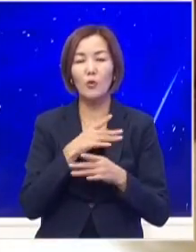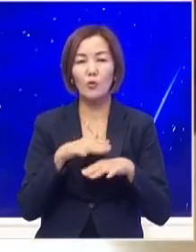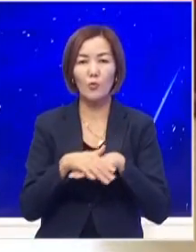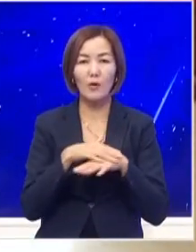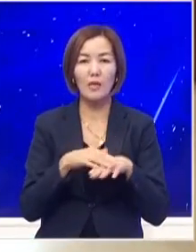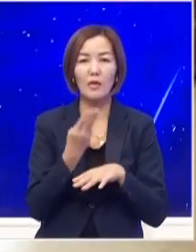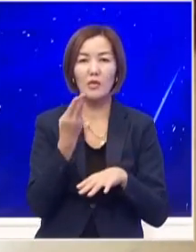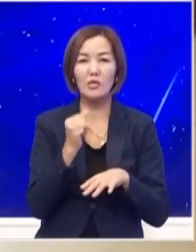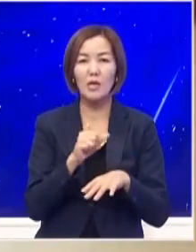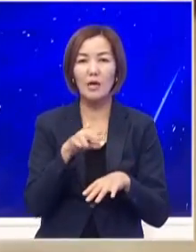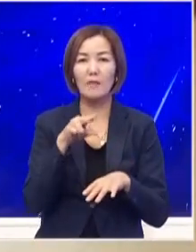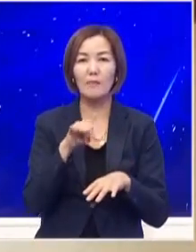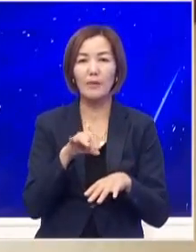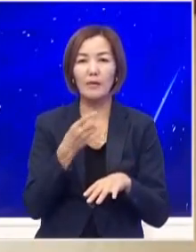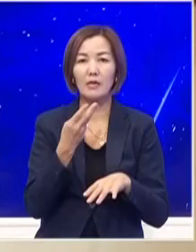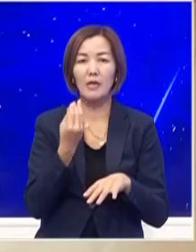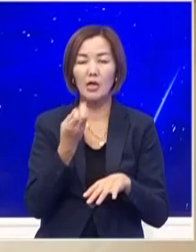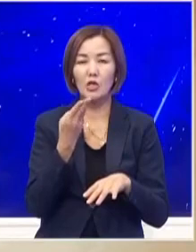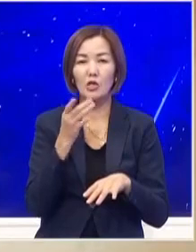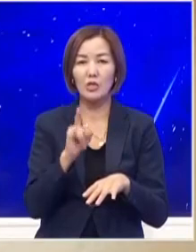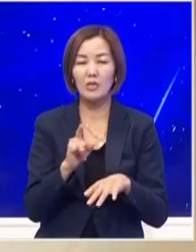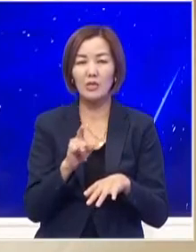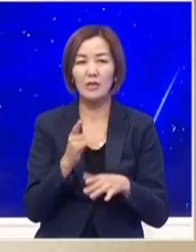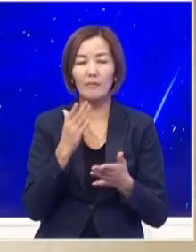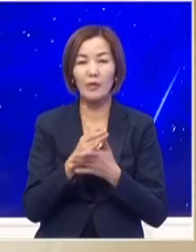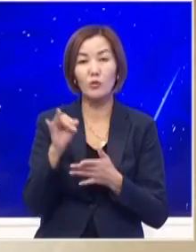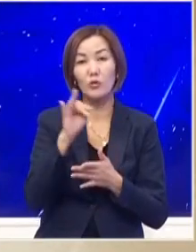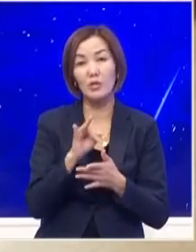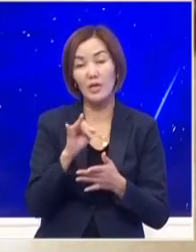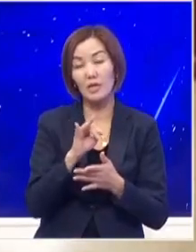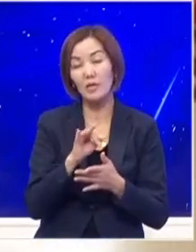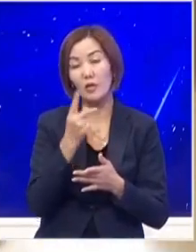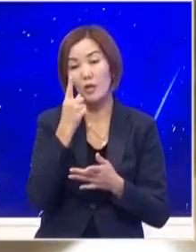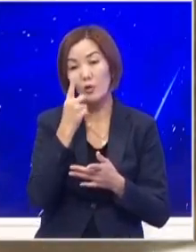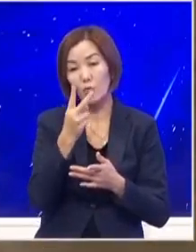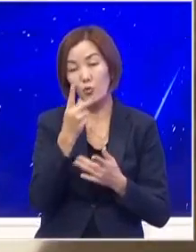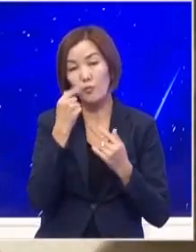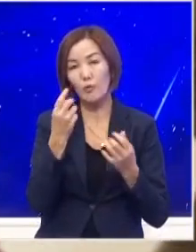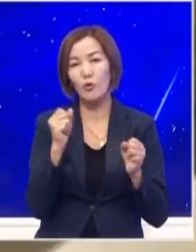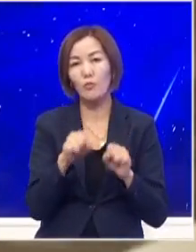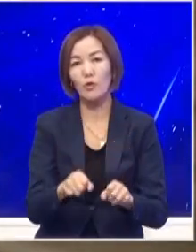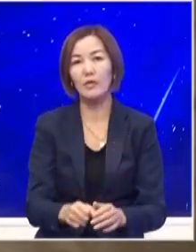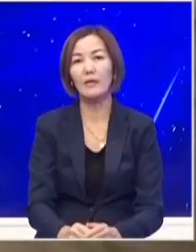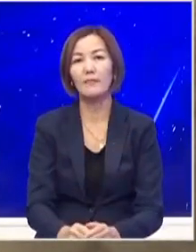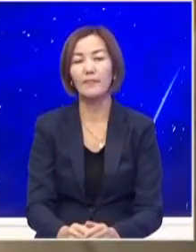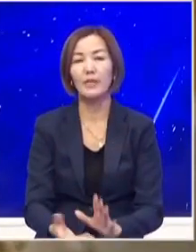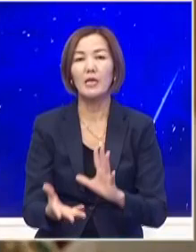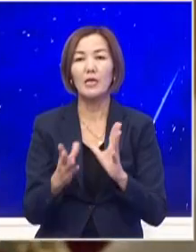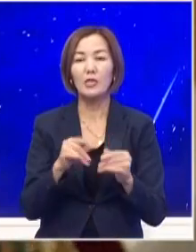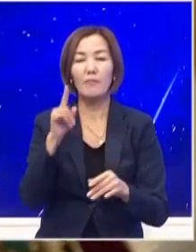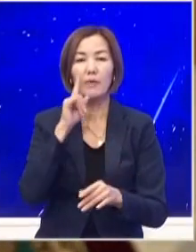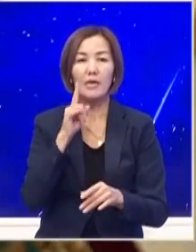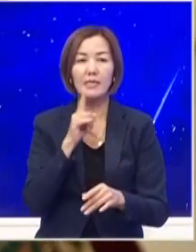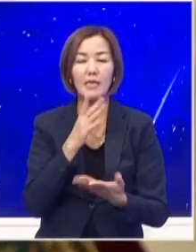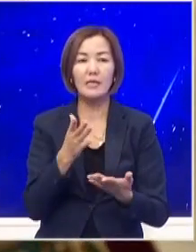шоғырланған шапраш деген ел бар. Соның тарихын білдіретін, содан соң енді мына жерде жалпы қазақтың